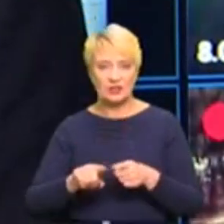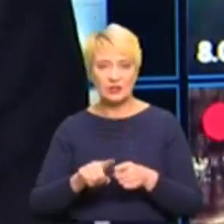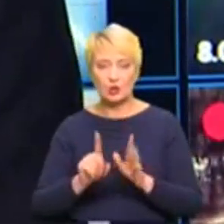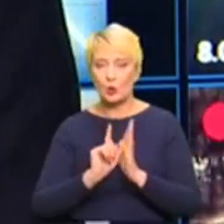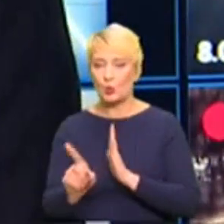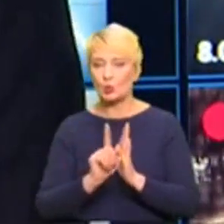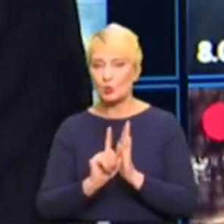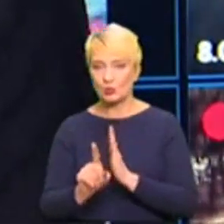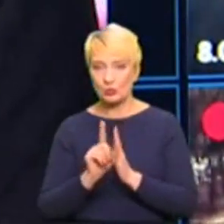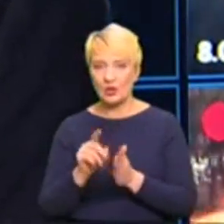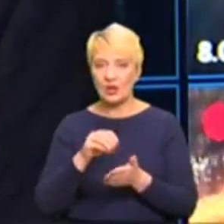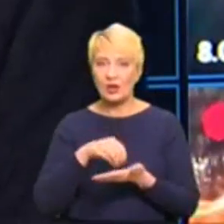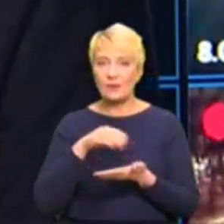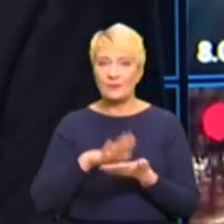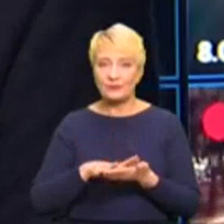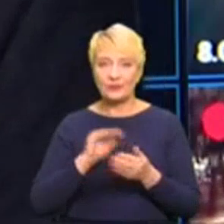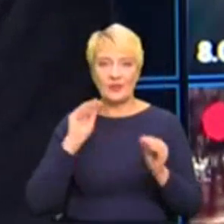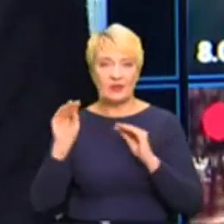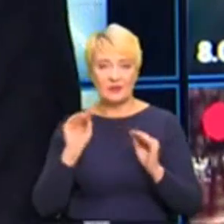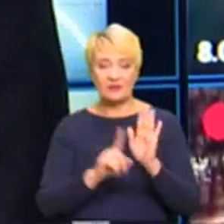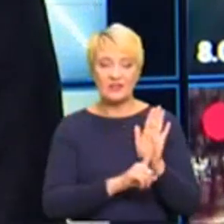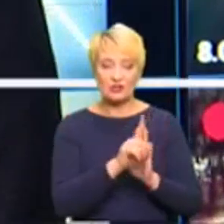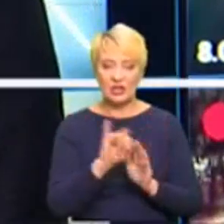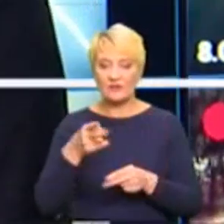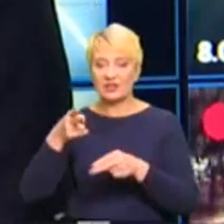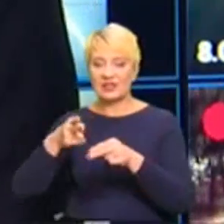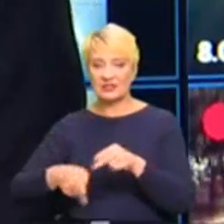Вони встановлені в початку та в кінці траси.